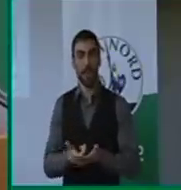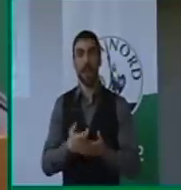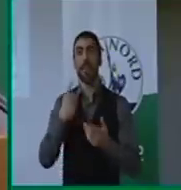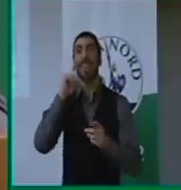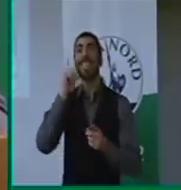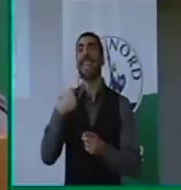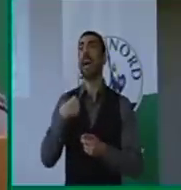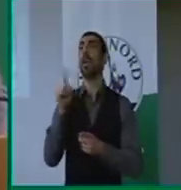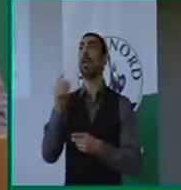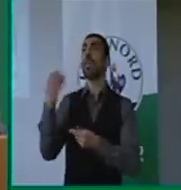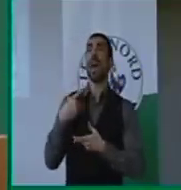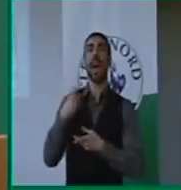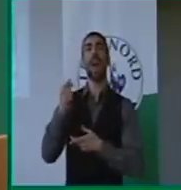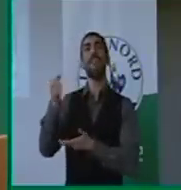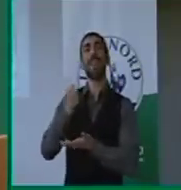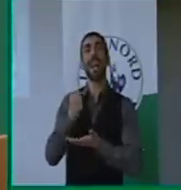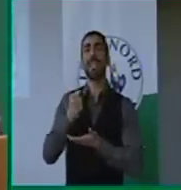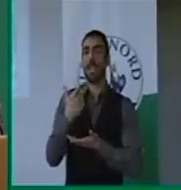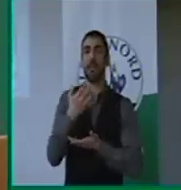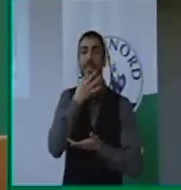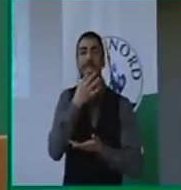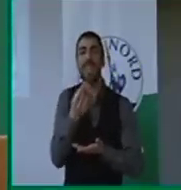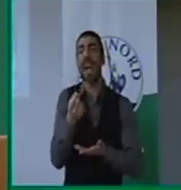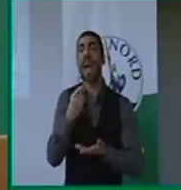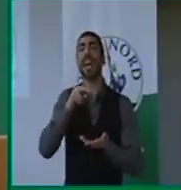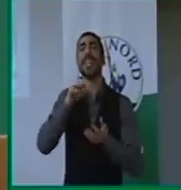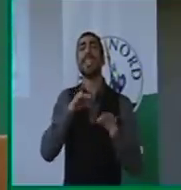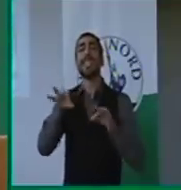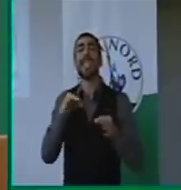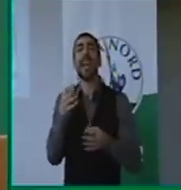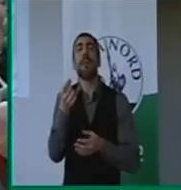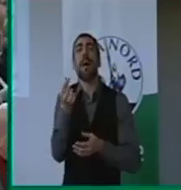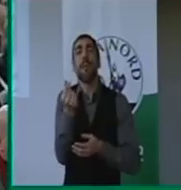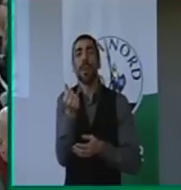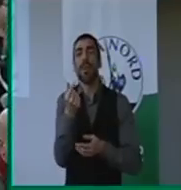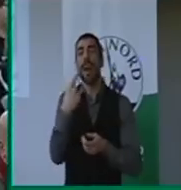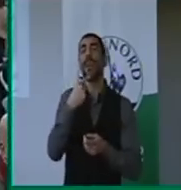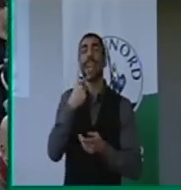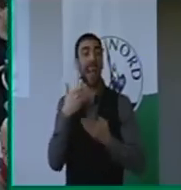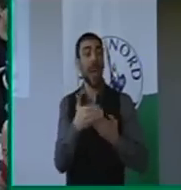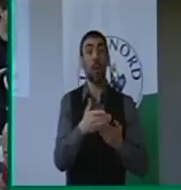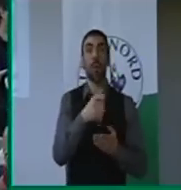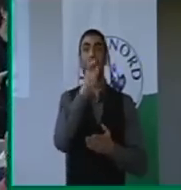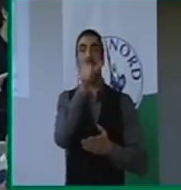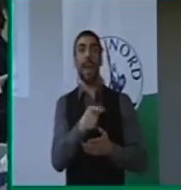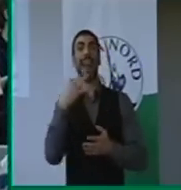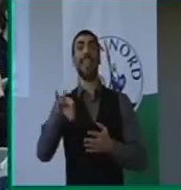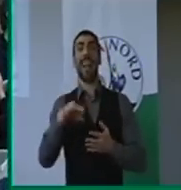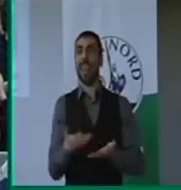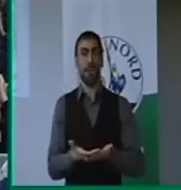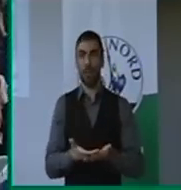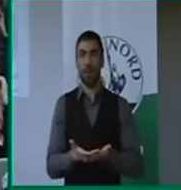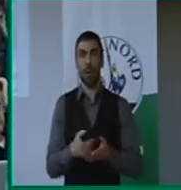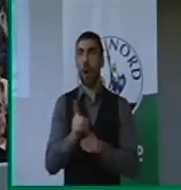il finanziamento e quindi un sistema monetario che aiuti l'emersione dei talenti sicuramente abbiamo un